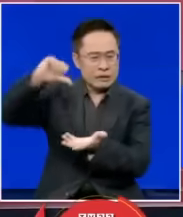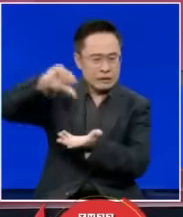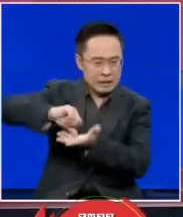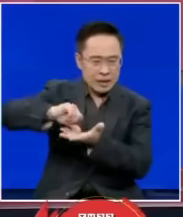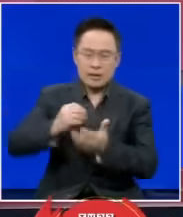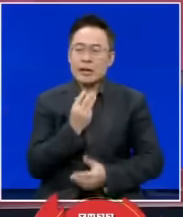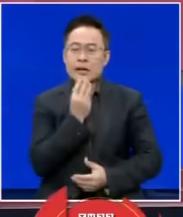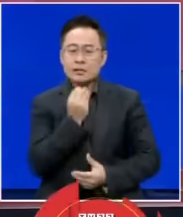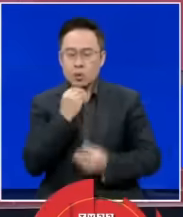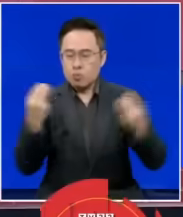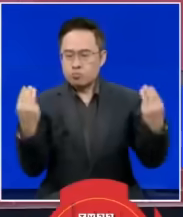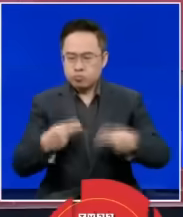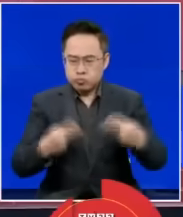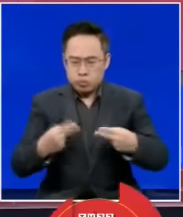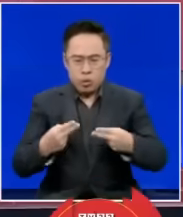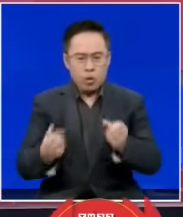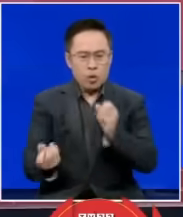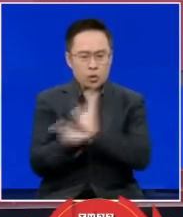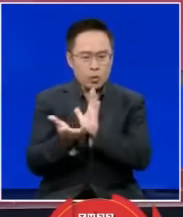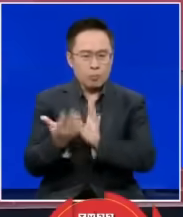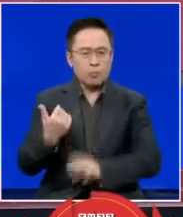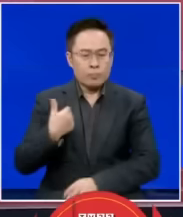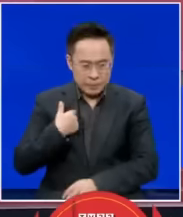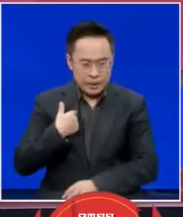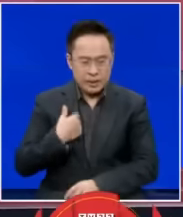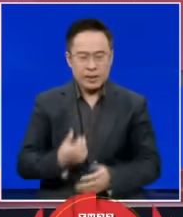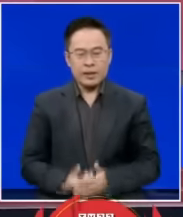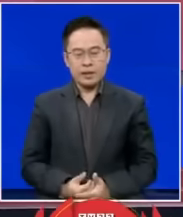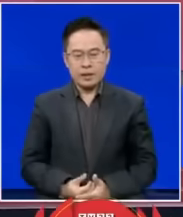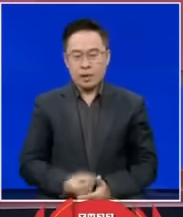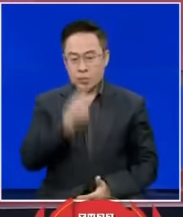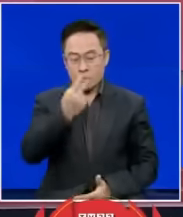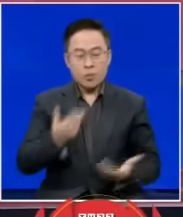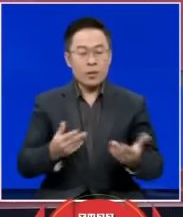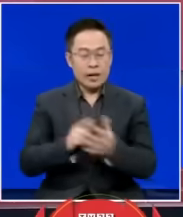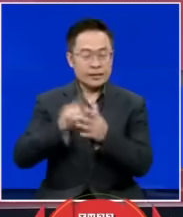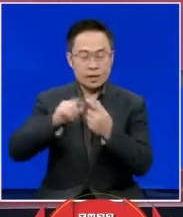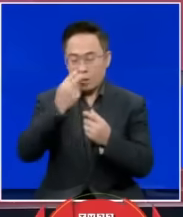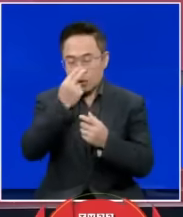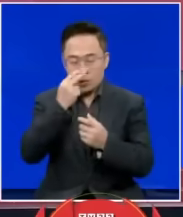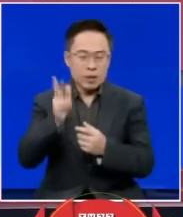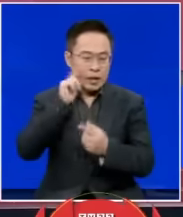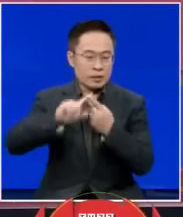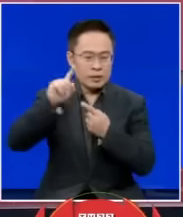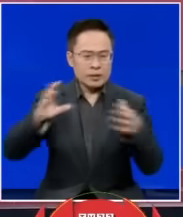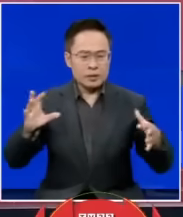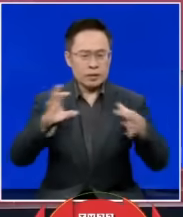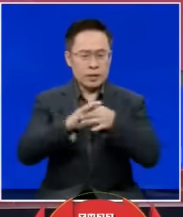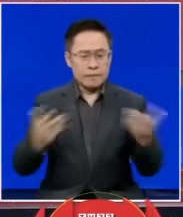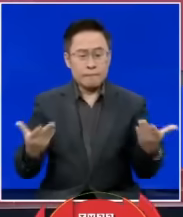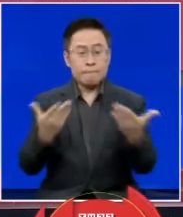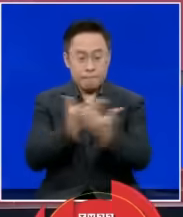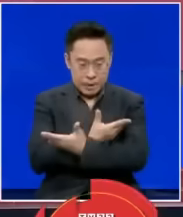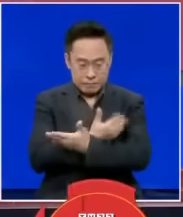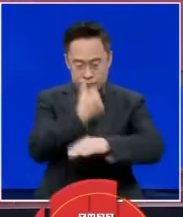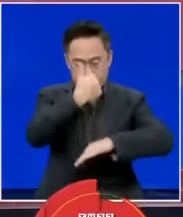สัปดาห์แบบนี้นะ ฮะแน่นๆก็เอาที่บ้านเราก่อนดีนะในเรื่องของการปรับครม.เนี่ยโอ้โหหลายคนก็บอกว่านิ่งแต่